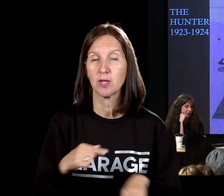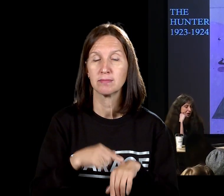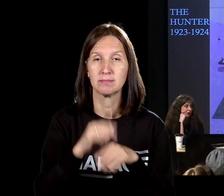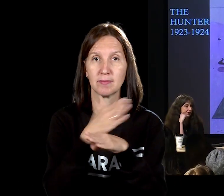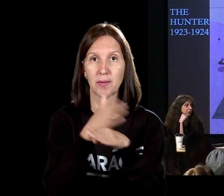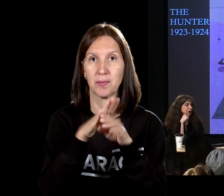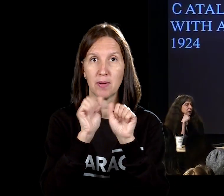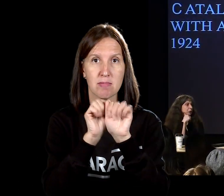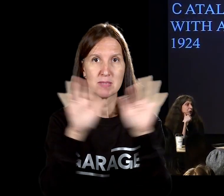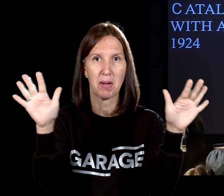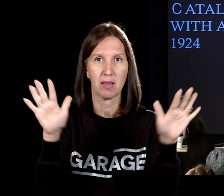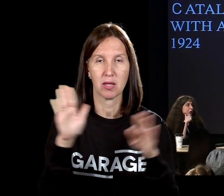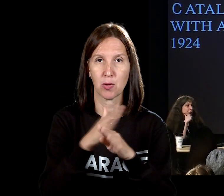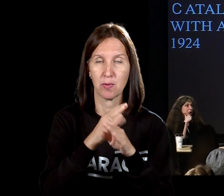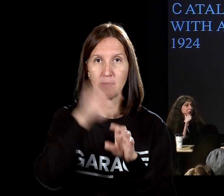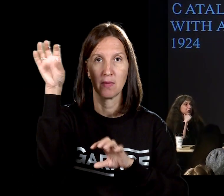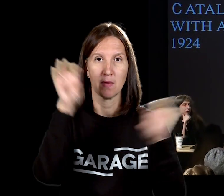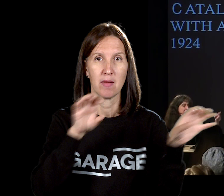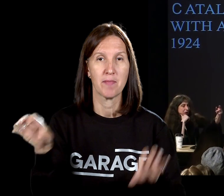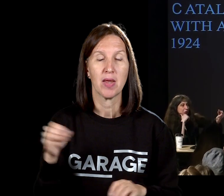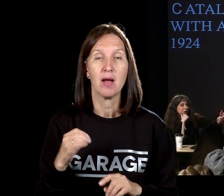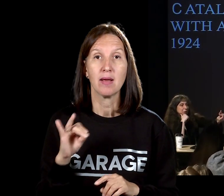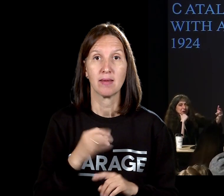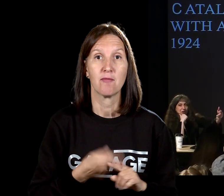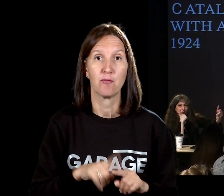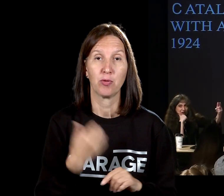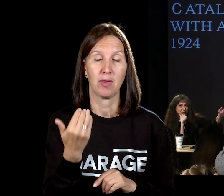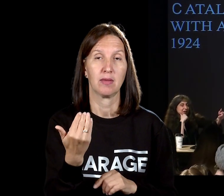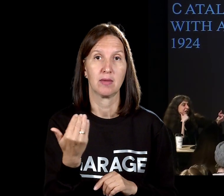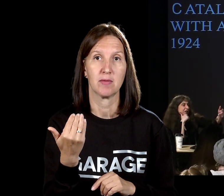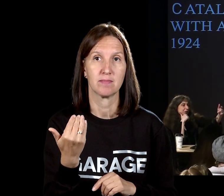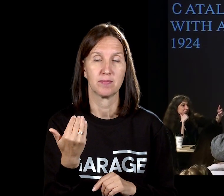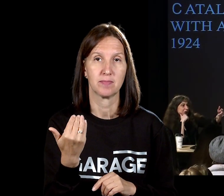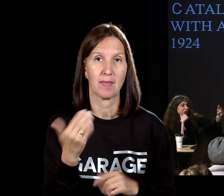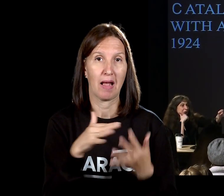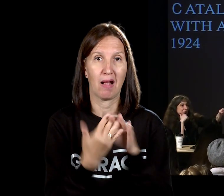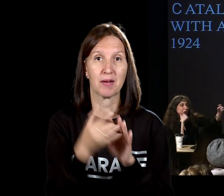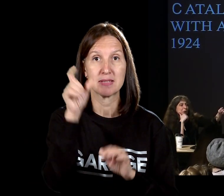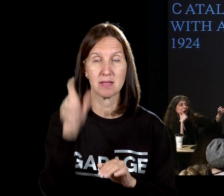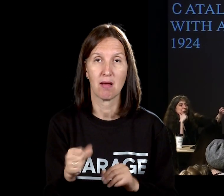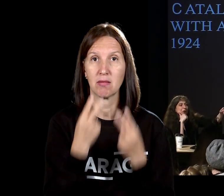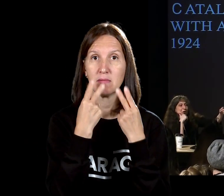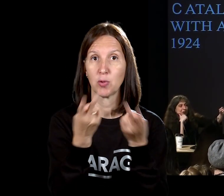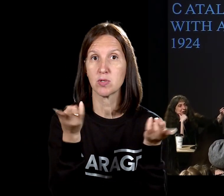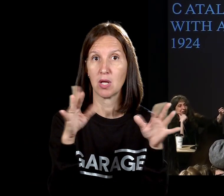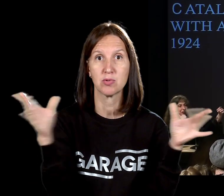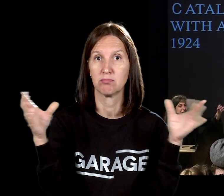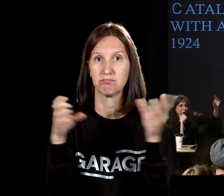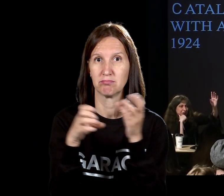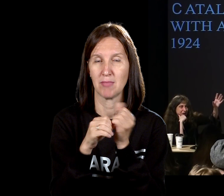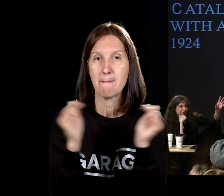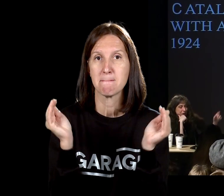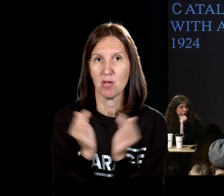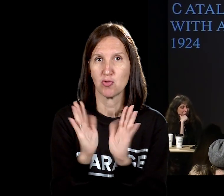распылению. И вот эти распыленные, вот этот каталонский крестьянин, от которого остается все меньше и меньше деталей,